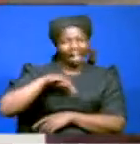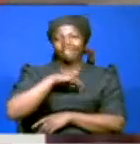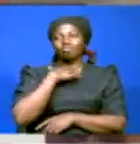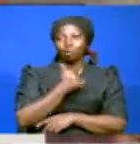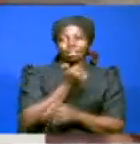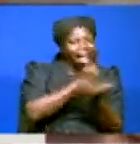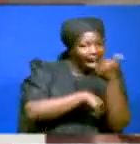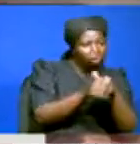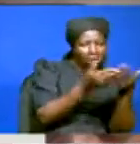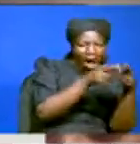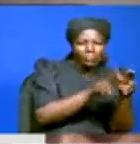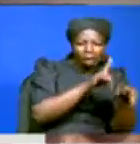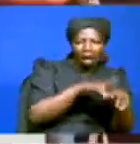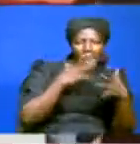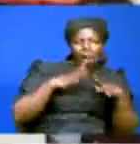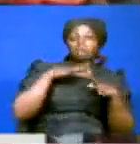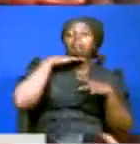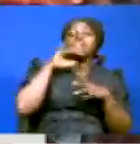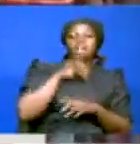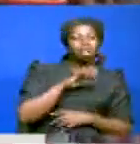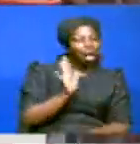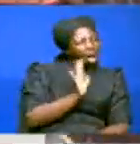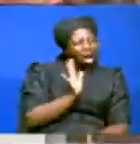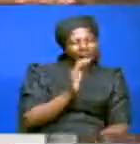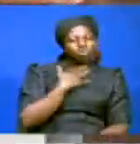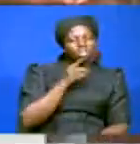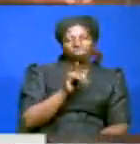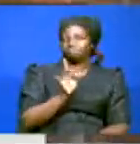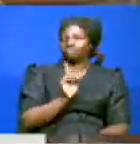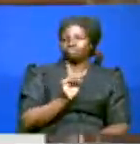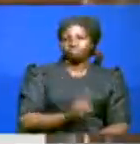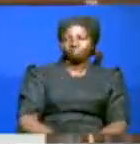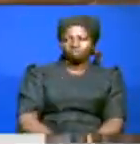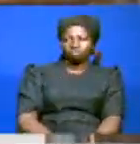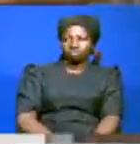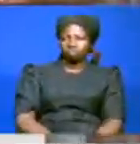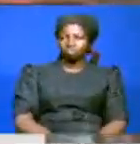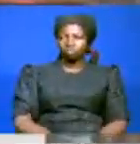wakati watu wamekufa. Hatutaki. Trevor Ngendo for Lunchtime News.